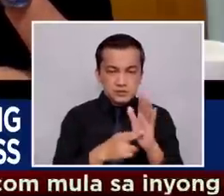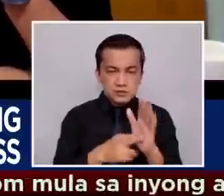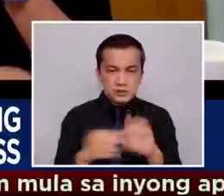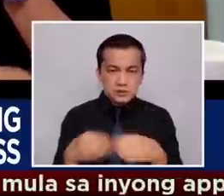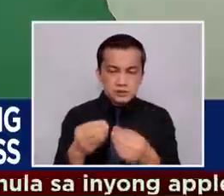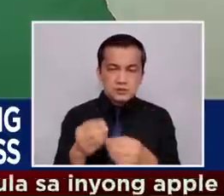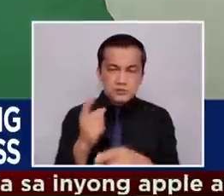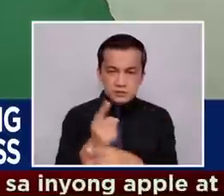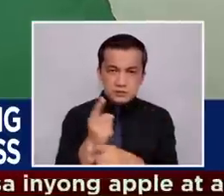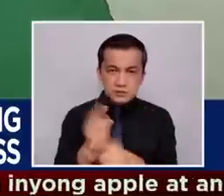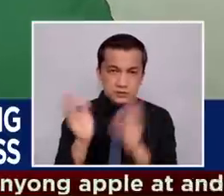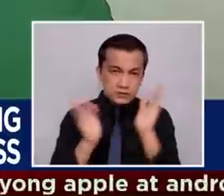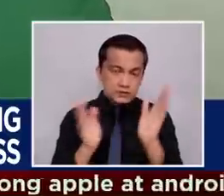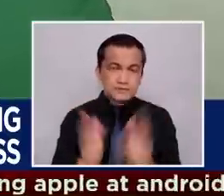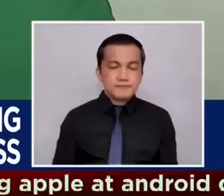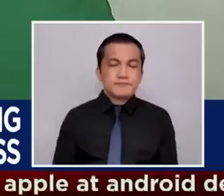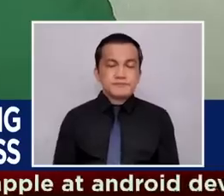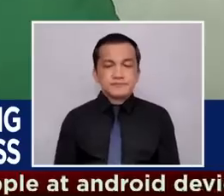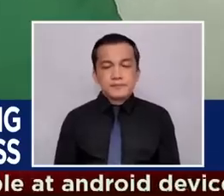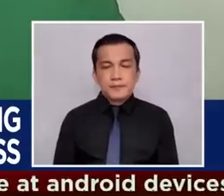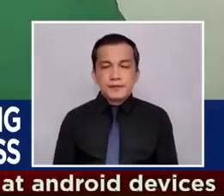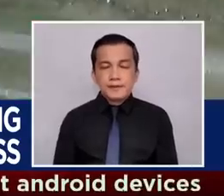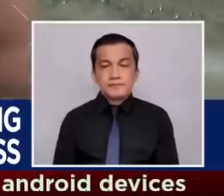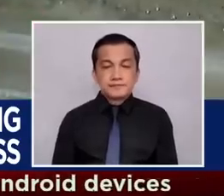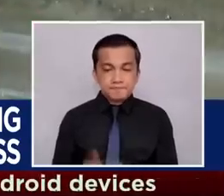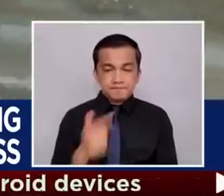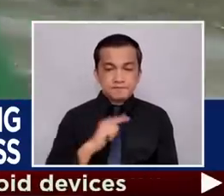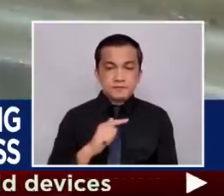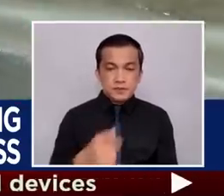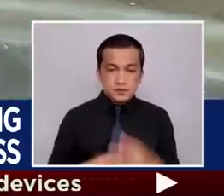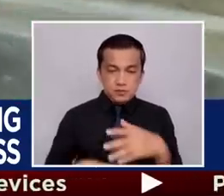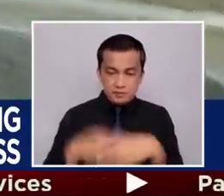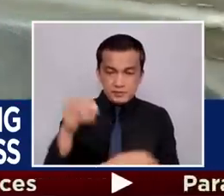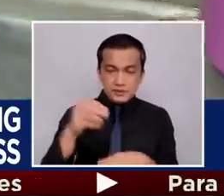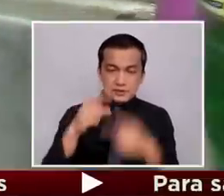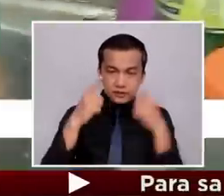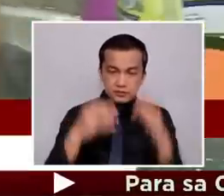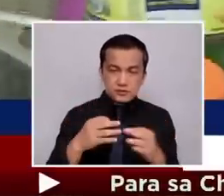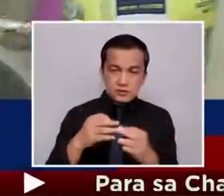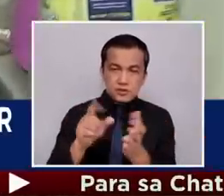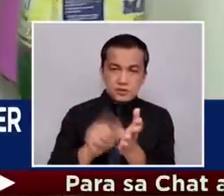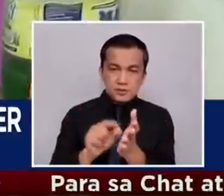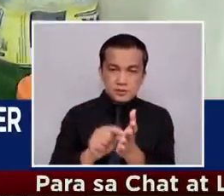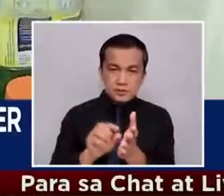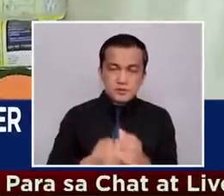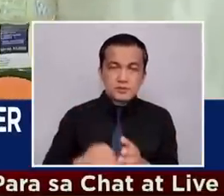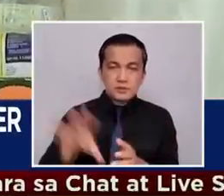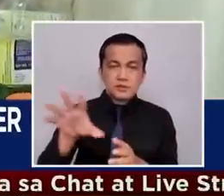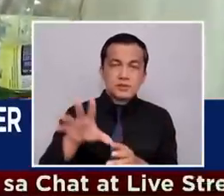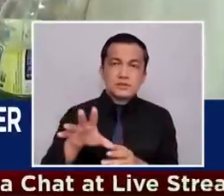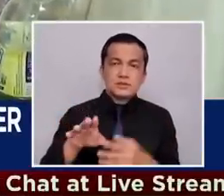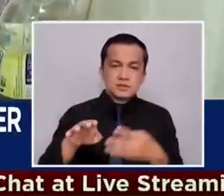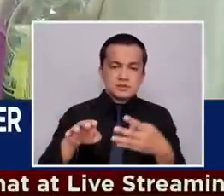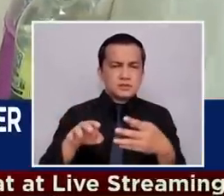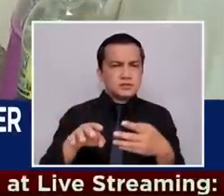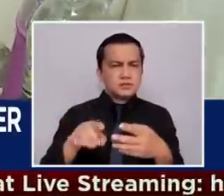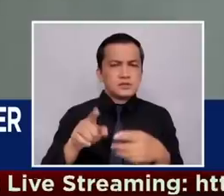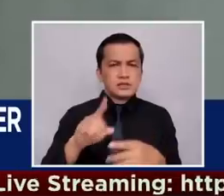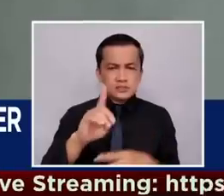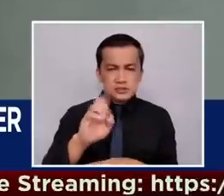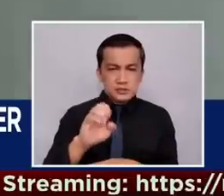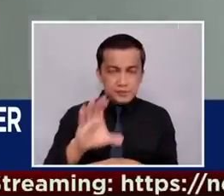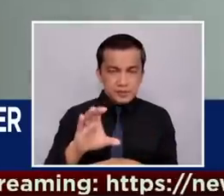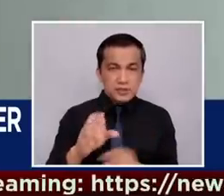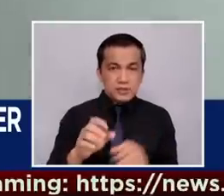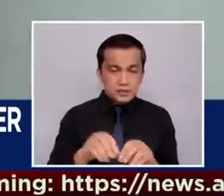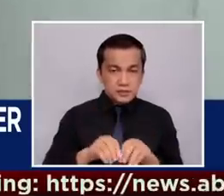proper service. Kapag lumabas na ang desisyon, ipapublish ang bagong rate sa kalagitnan ng Disyembre at magiging epektibo